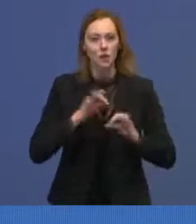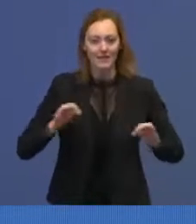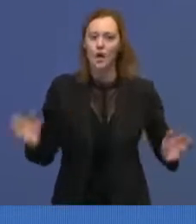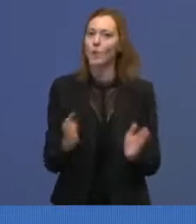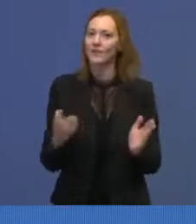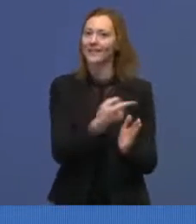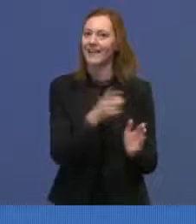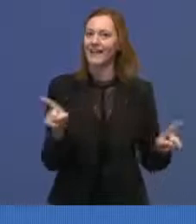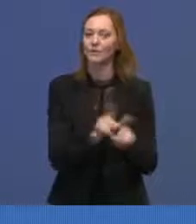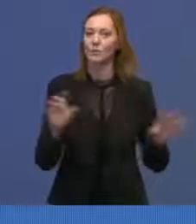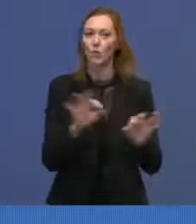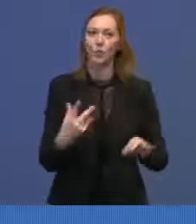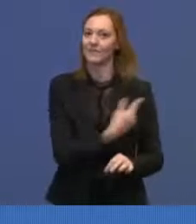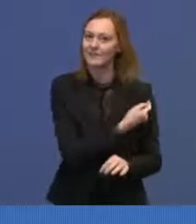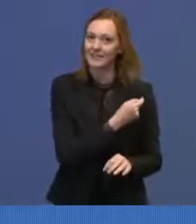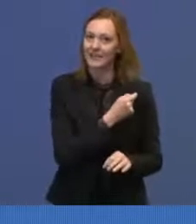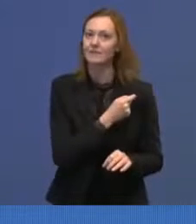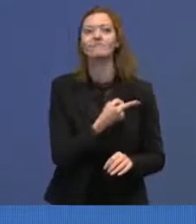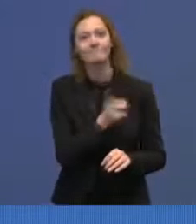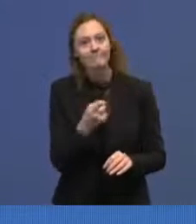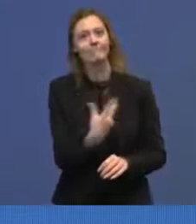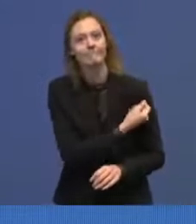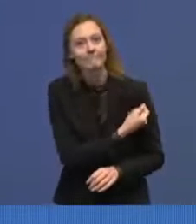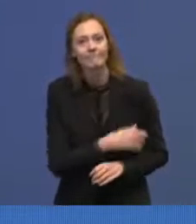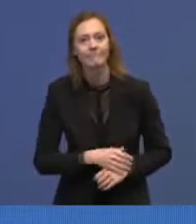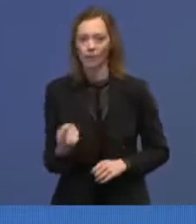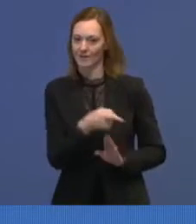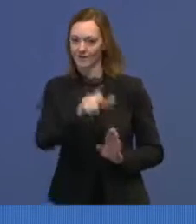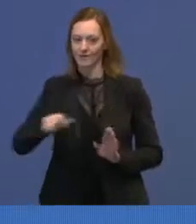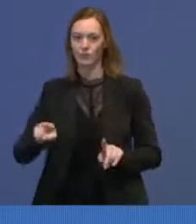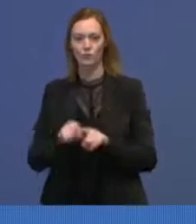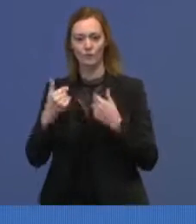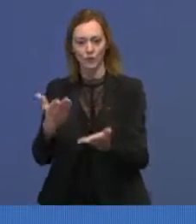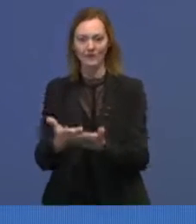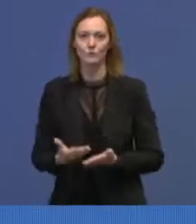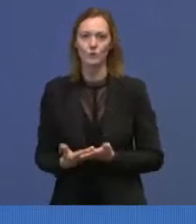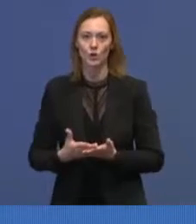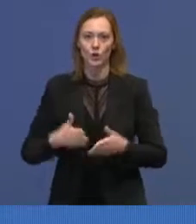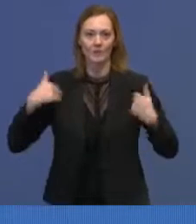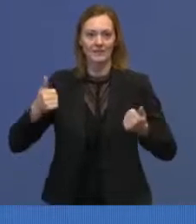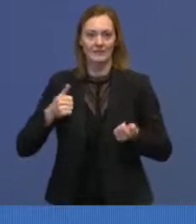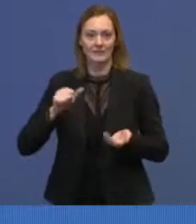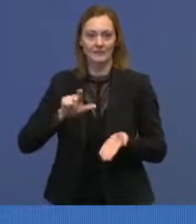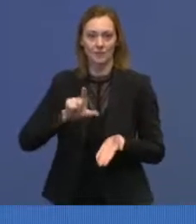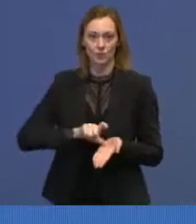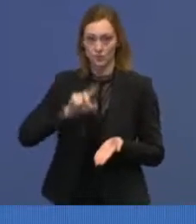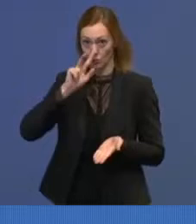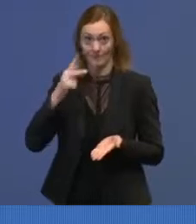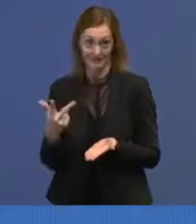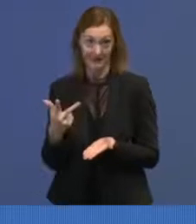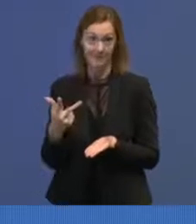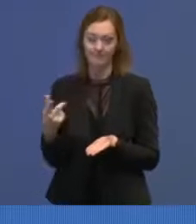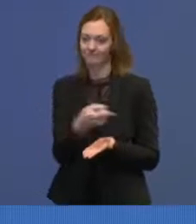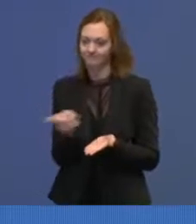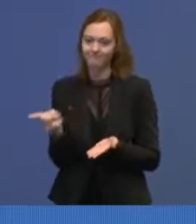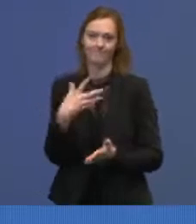u dirayaa dadkiina aan istalaalin, istalaala, iyo dadkiina loo fidiyey irbad talaal ah oo xoojin ah oo ah irbadda